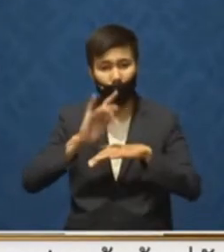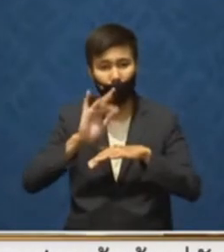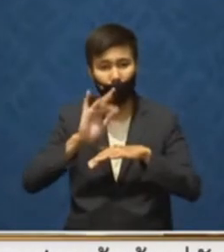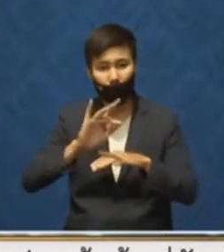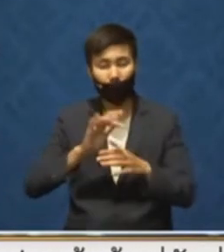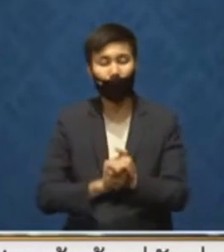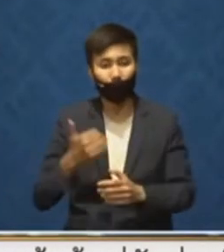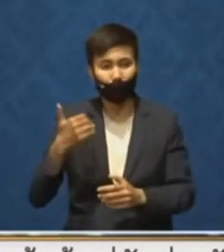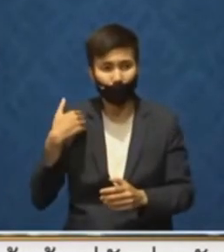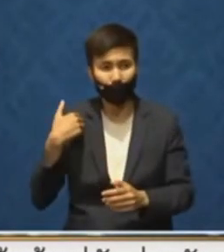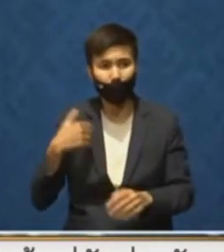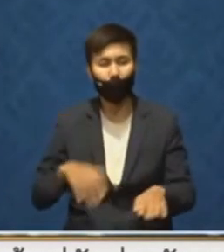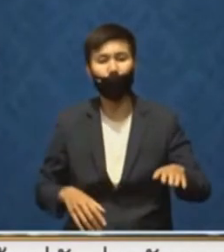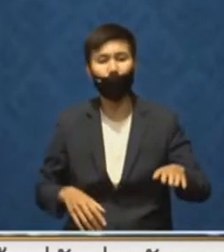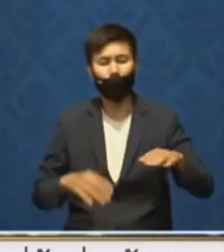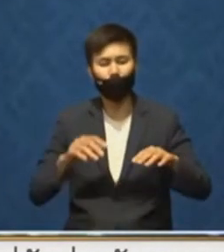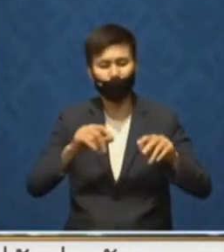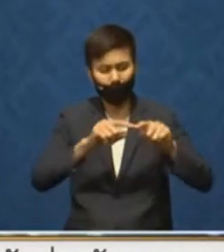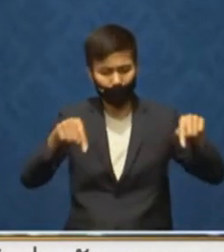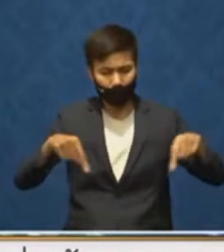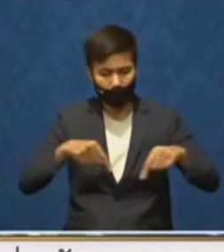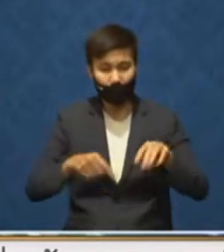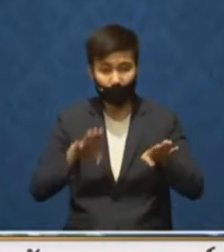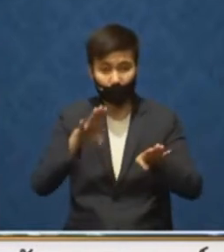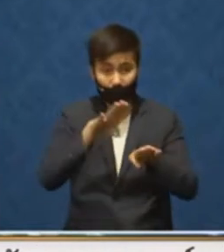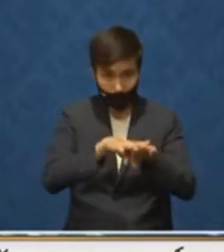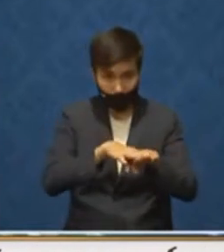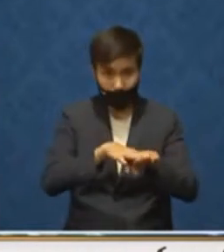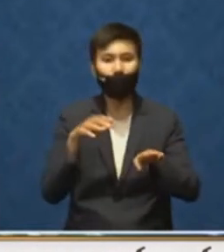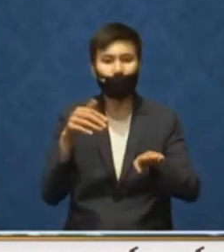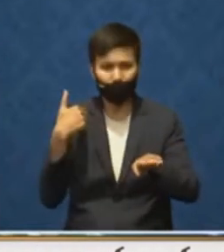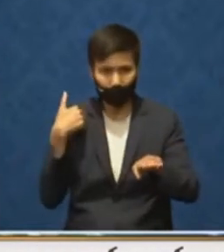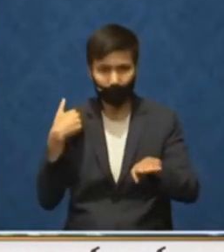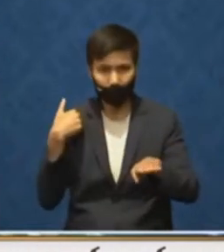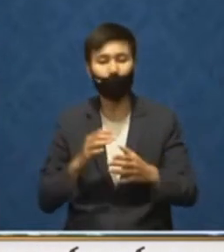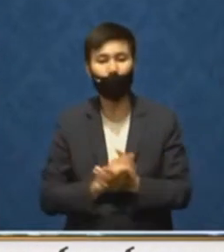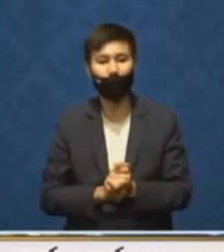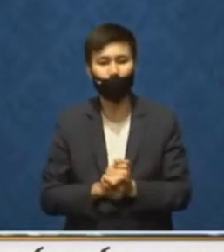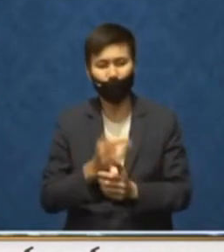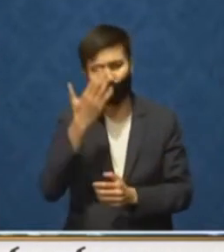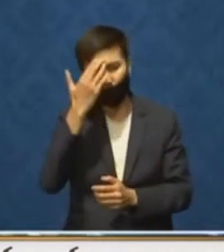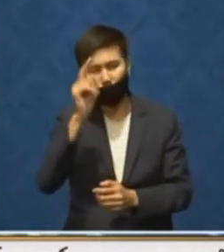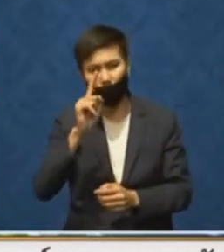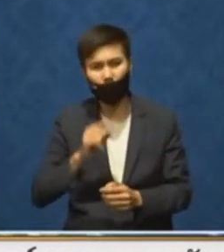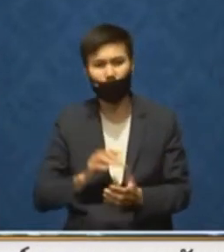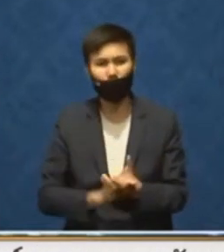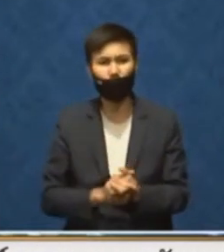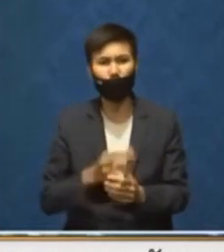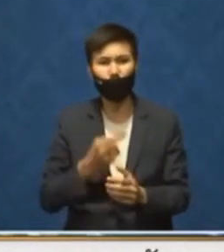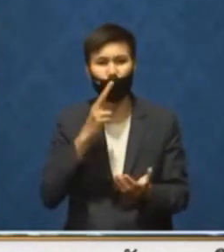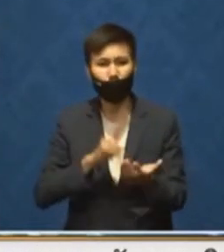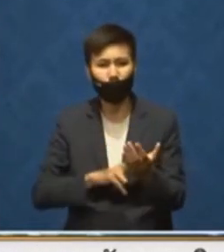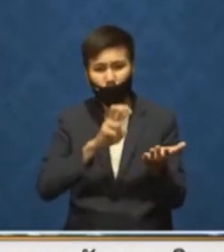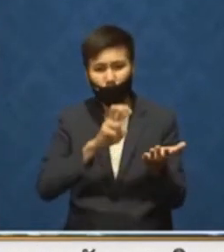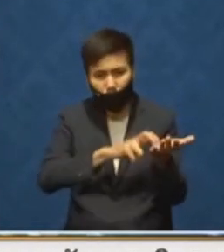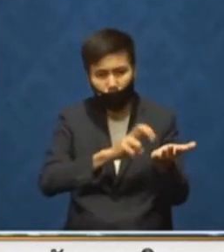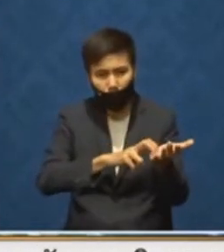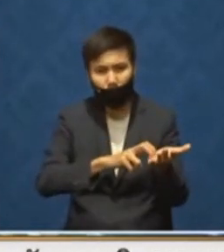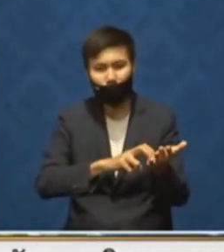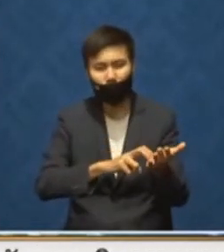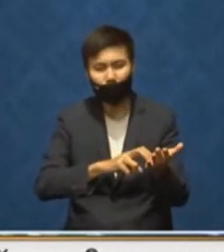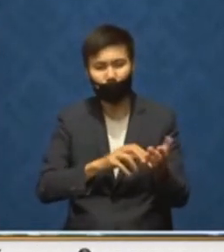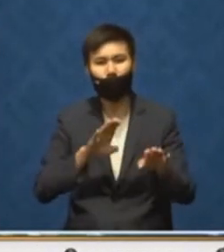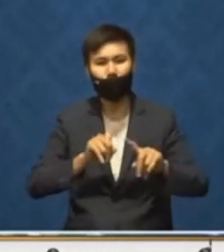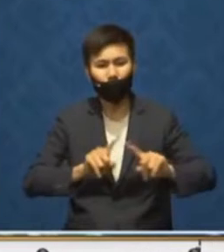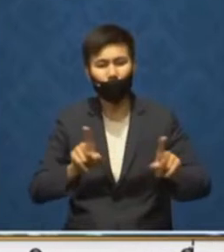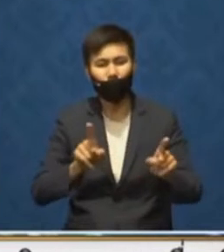การทับซ้อนกันอยู่ด้วยแล้วเป็นเพราะว่าแต่มันออกออกมาคนละครั้งอ่ะนะวันนี้ก็ต่อมาพี่กันหน่อยไหมหมดแล้ว